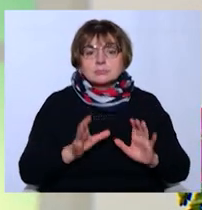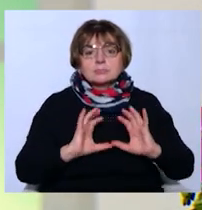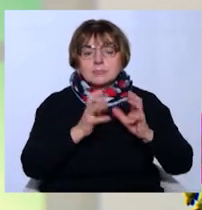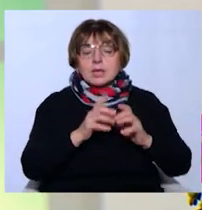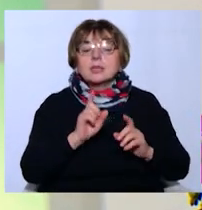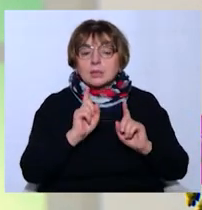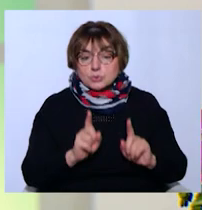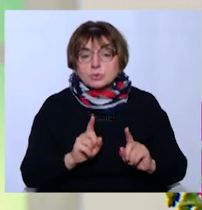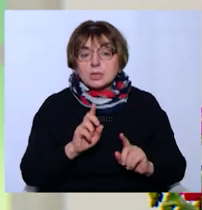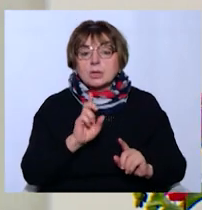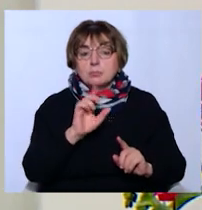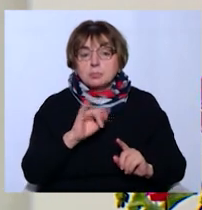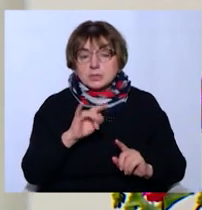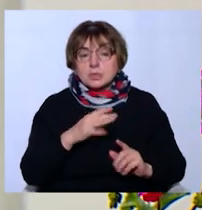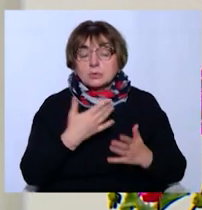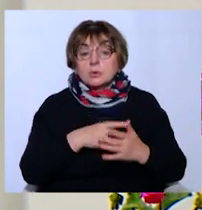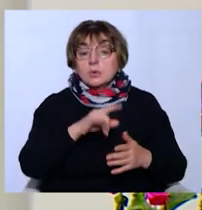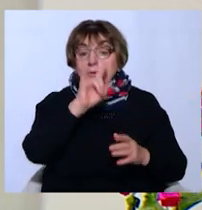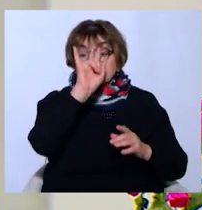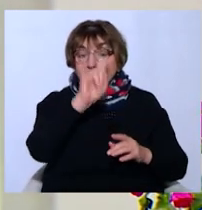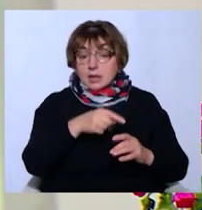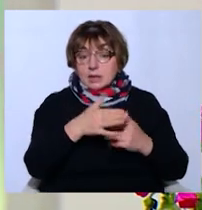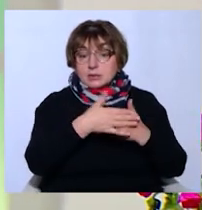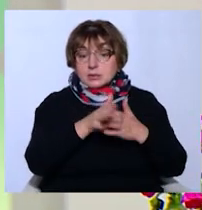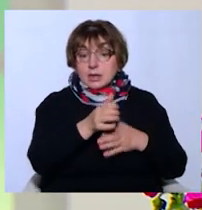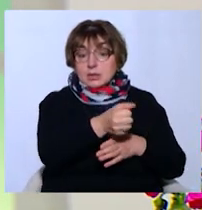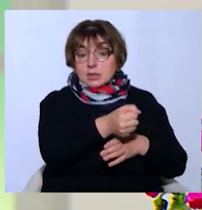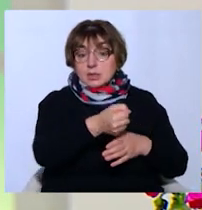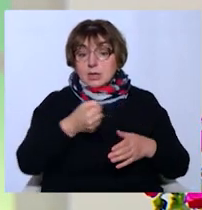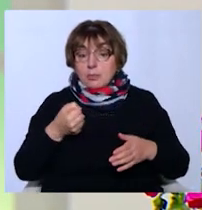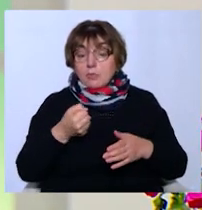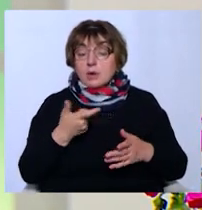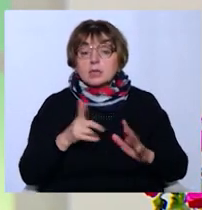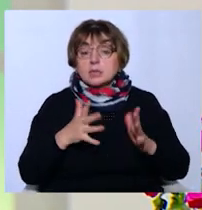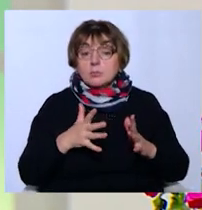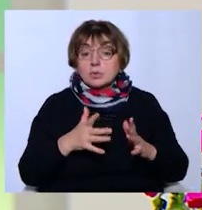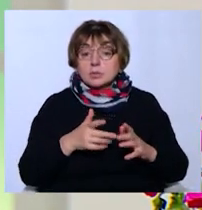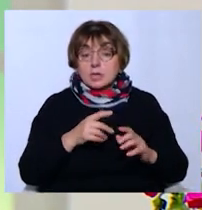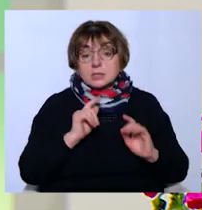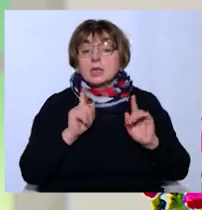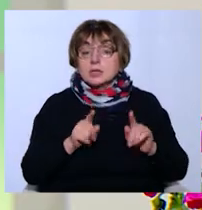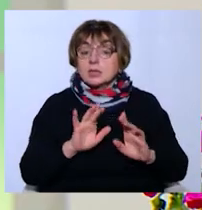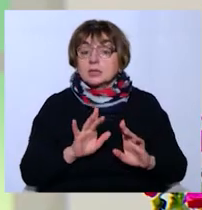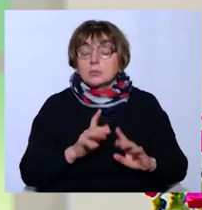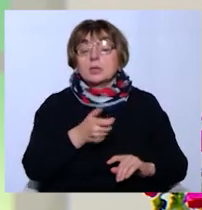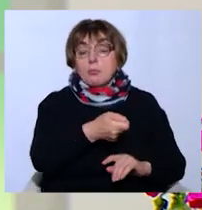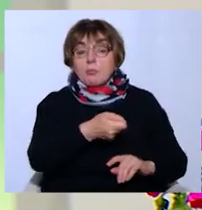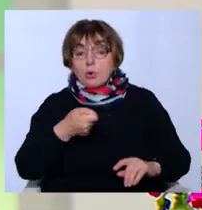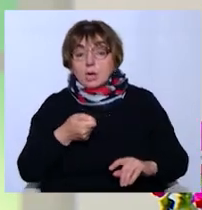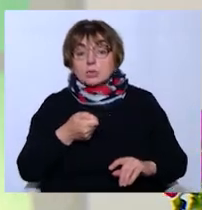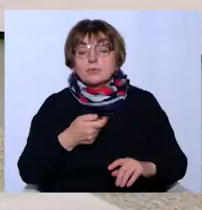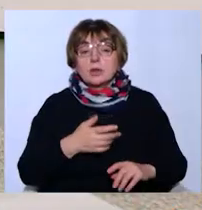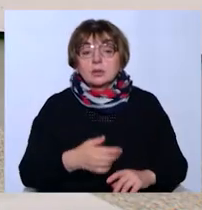ბიძგია. მაგრამ თუ კარადის კარი გამოვაღე, ეს ბიძგია თუ მოქაჩვა? რა თქმა უნდა, მოქაჩვა.